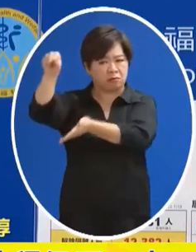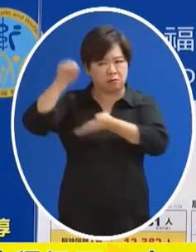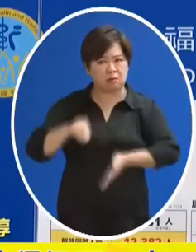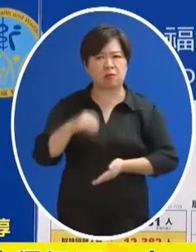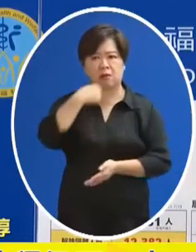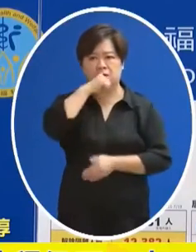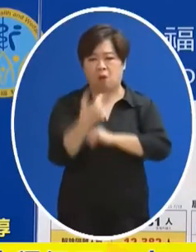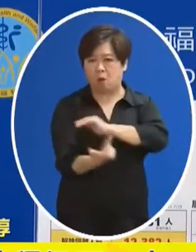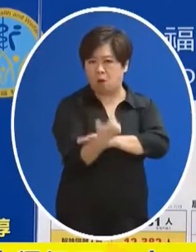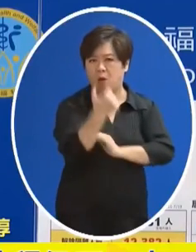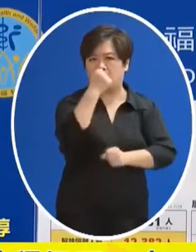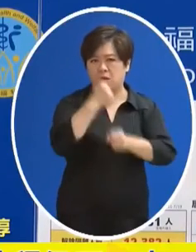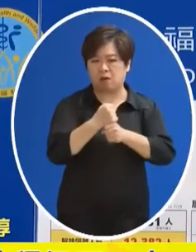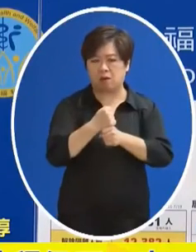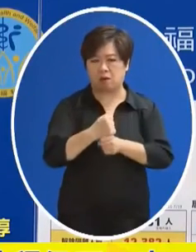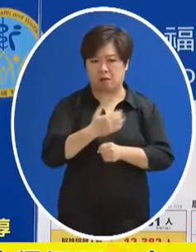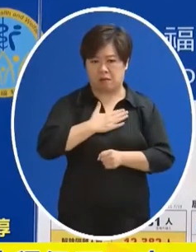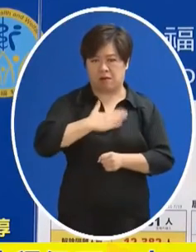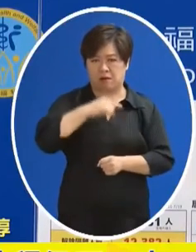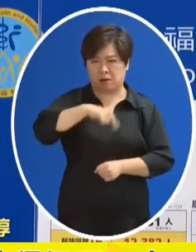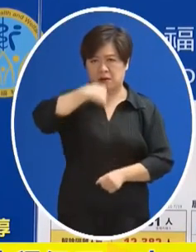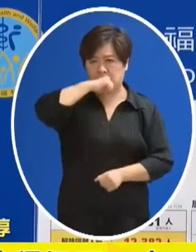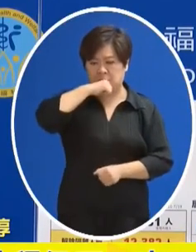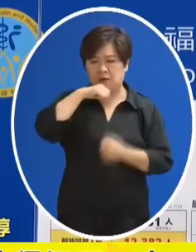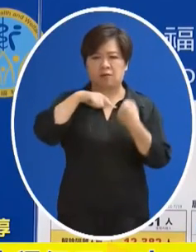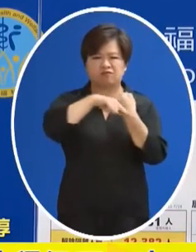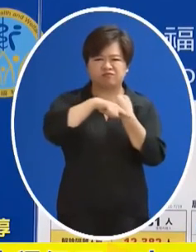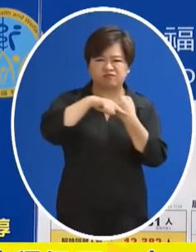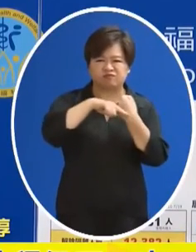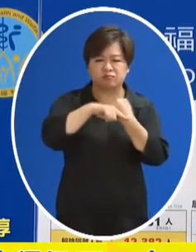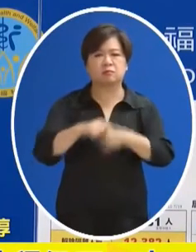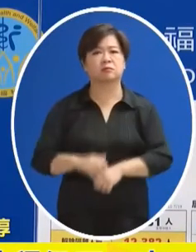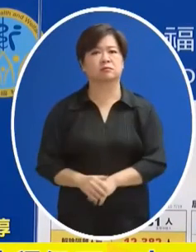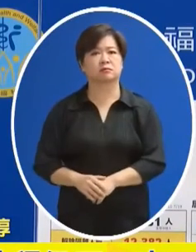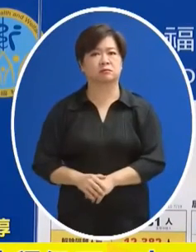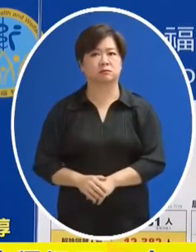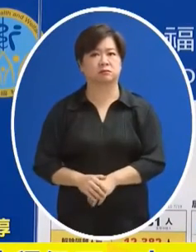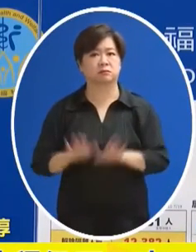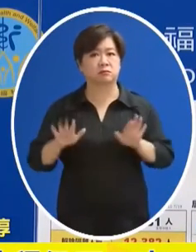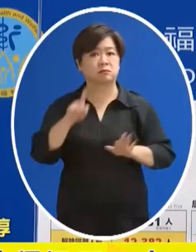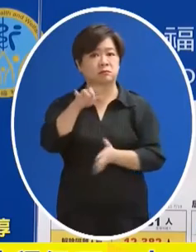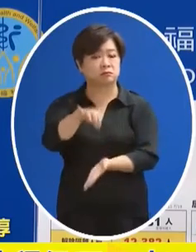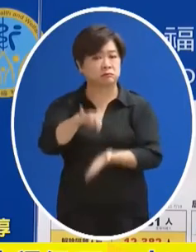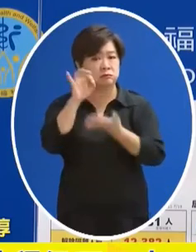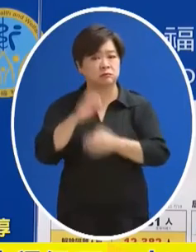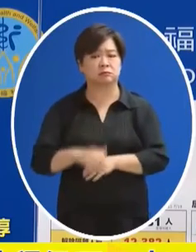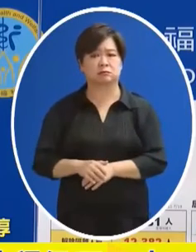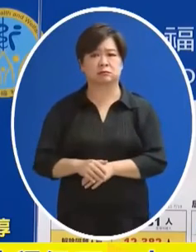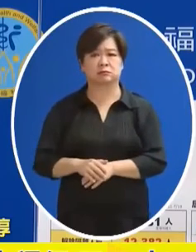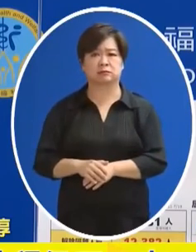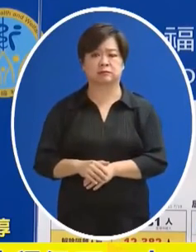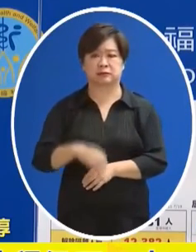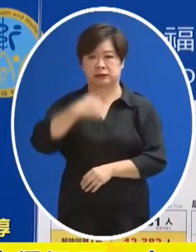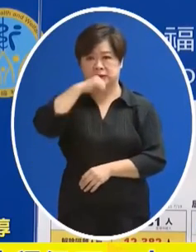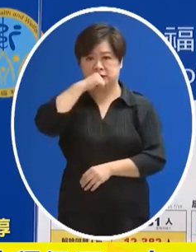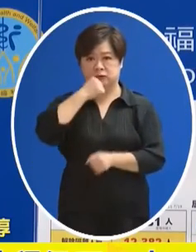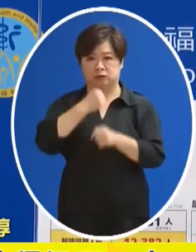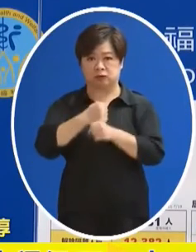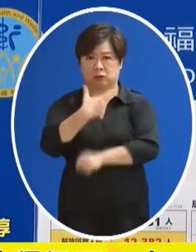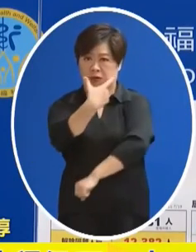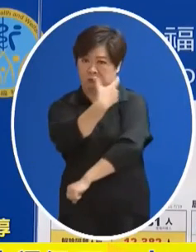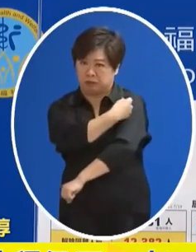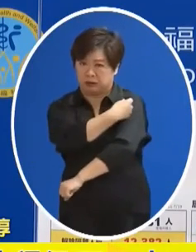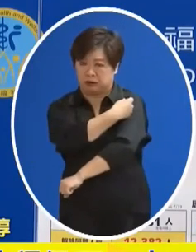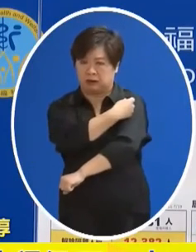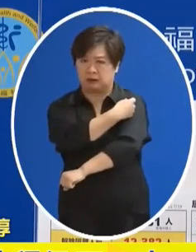来做一下我们自己本土的资料嘛？那现在你提到这个又有牵涉到国产疫苗是